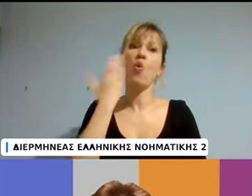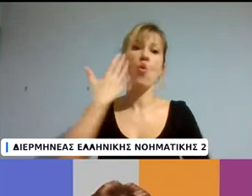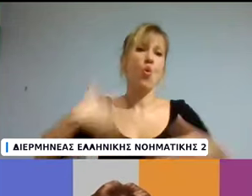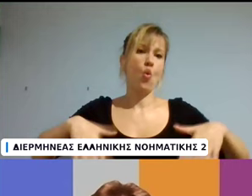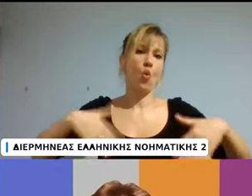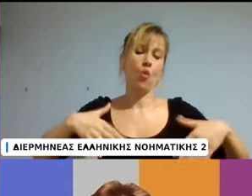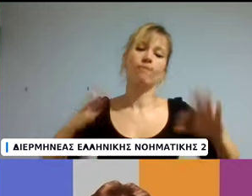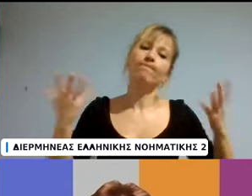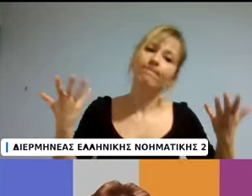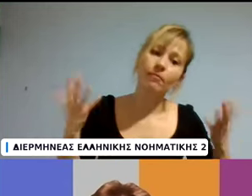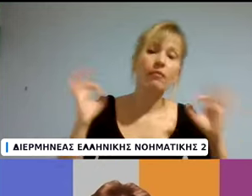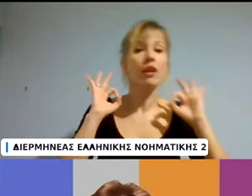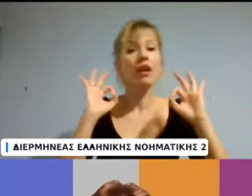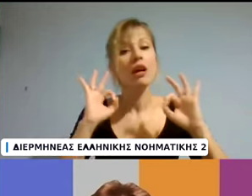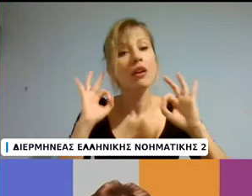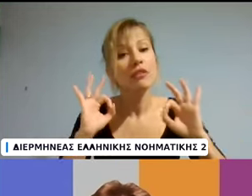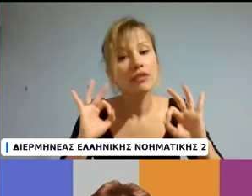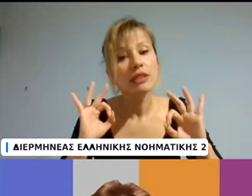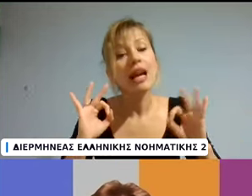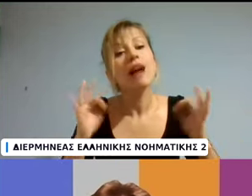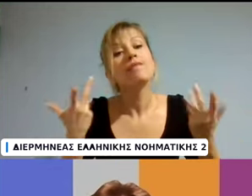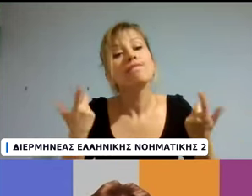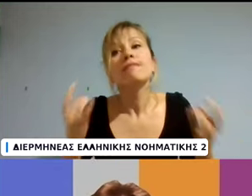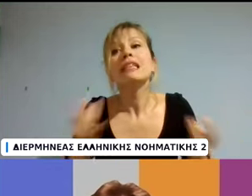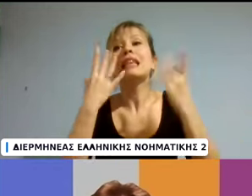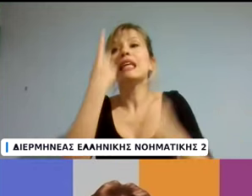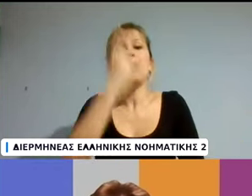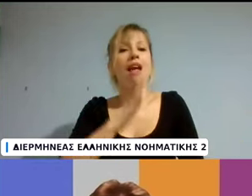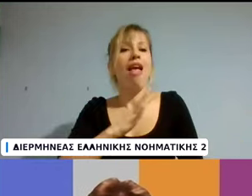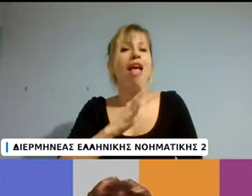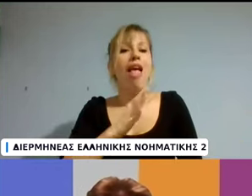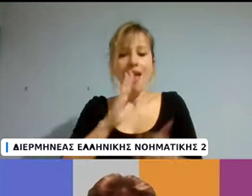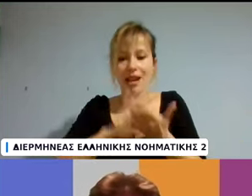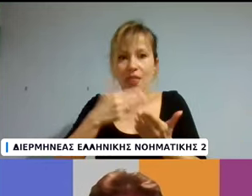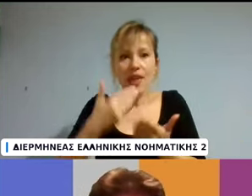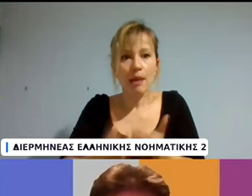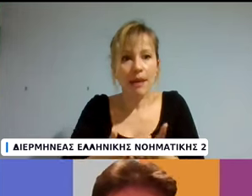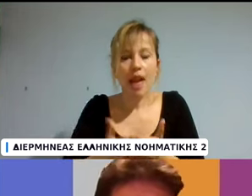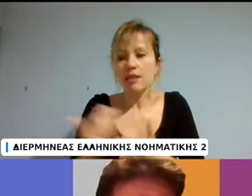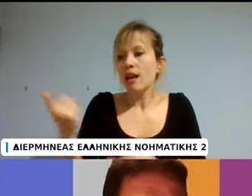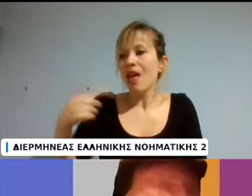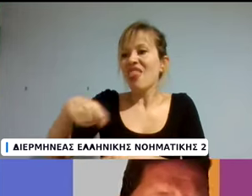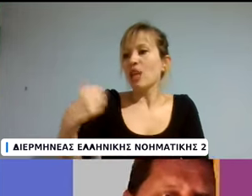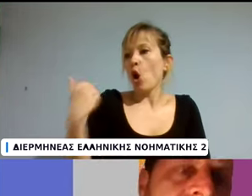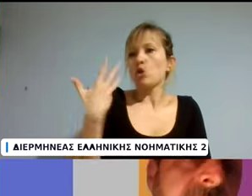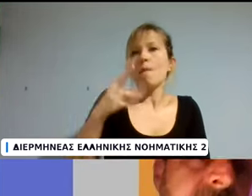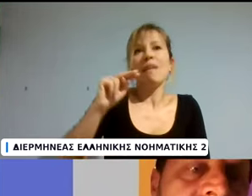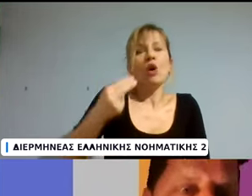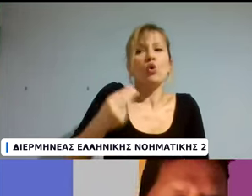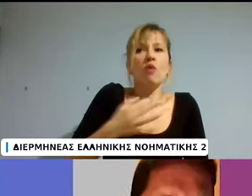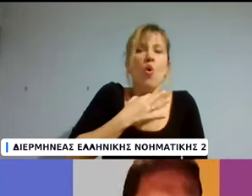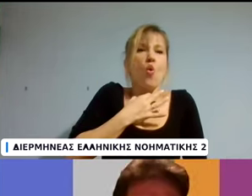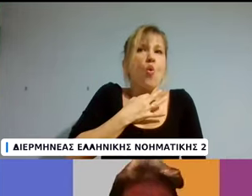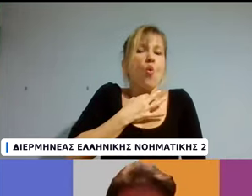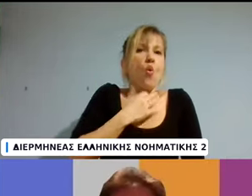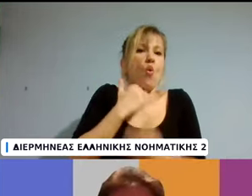Εντάξει, θα μου πεις κάποιος με μηδενικό εισόδημα αυτή τη στιγμή, μπορεί να τα 500 ευρώ θα είναι σίγουρα πολλά, αλλά σε σχέση με το πόσα